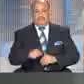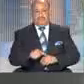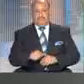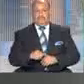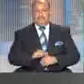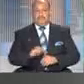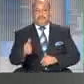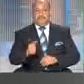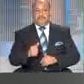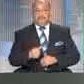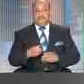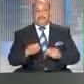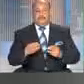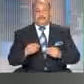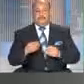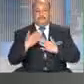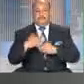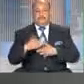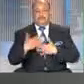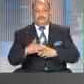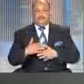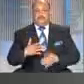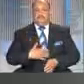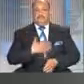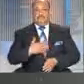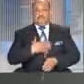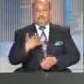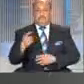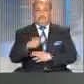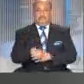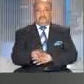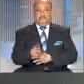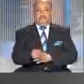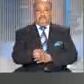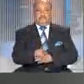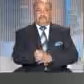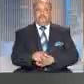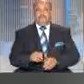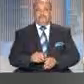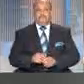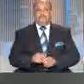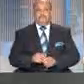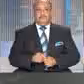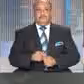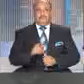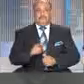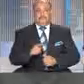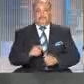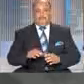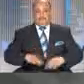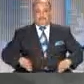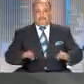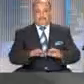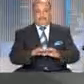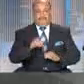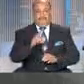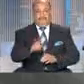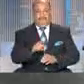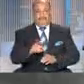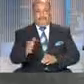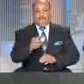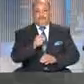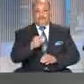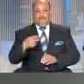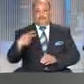بولندي سيزورون تونس خلال هذا الموسم السياحي لسنه 14 و2000 رقم مرشح للارتفاع